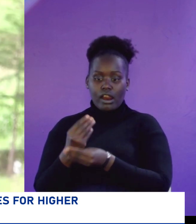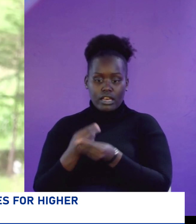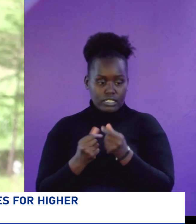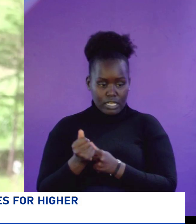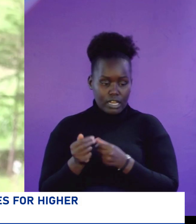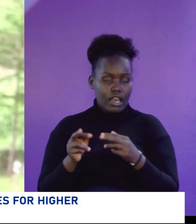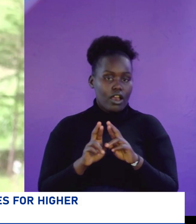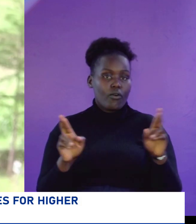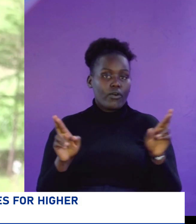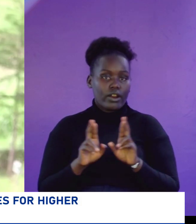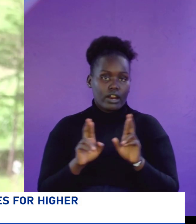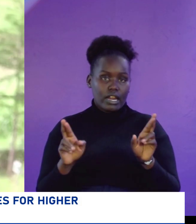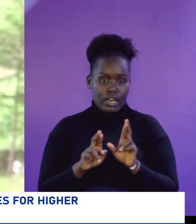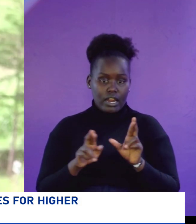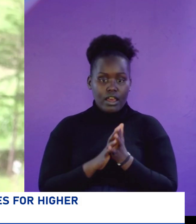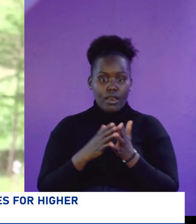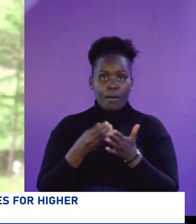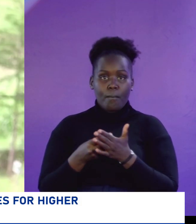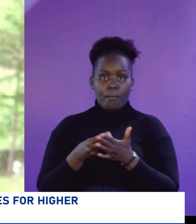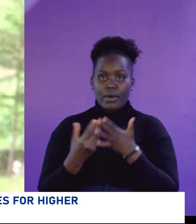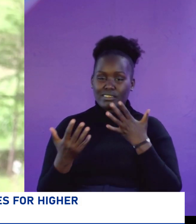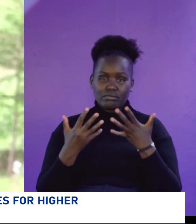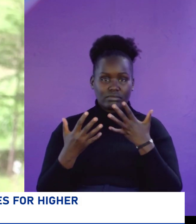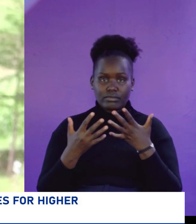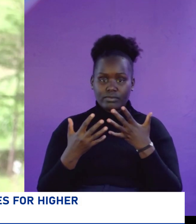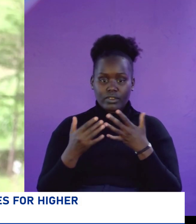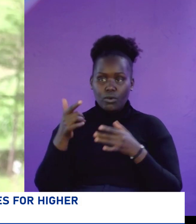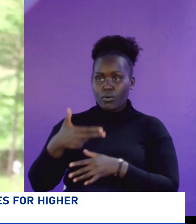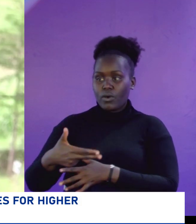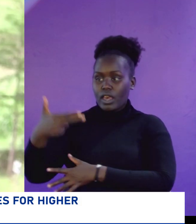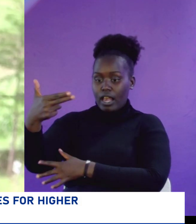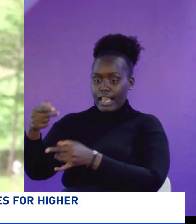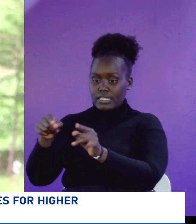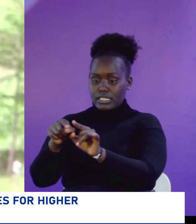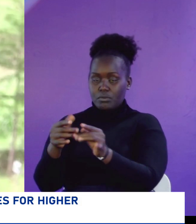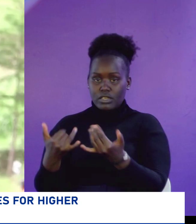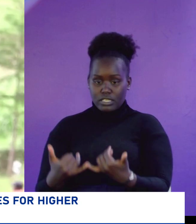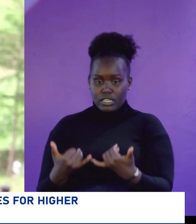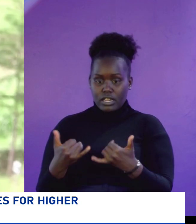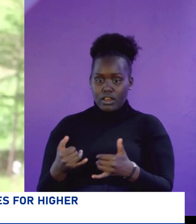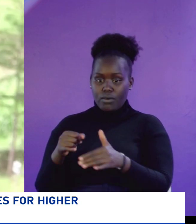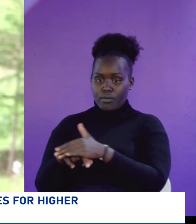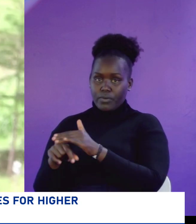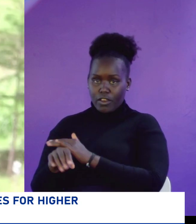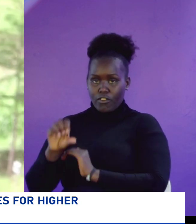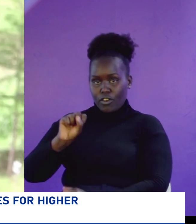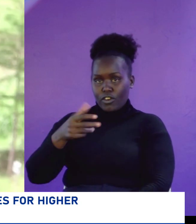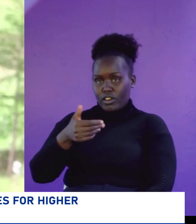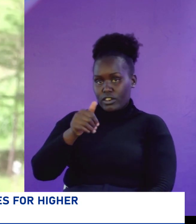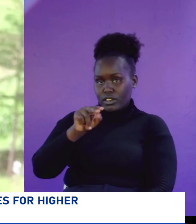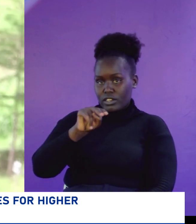tayari, bei yake uwanga iko juu. Kama saa hizi mbegu ya shangi iko kati